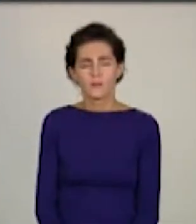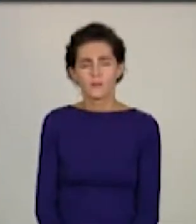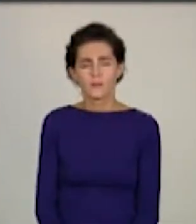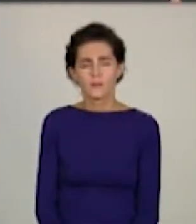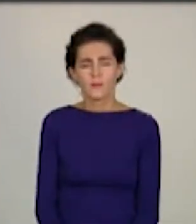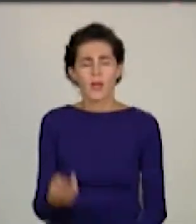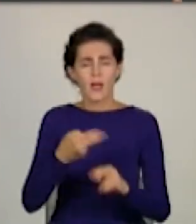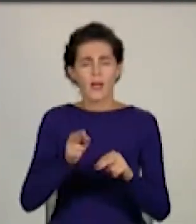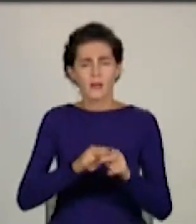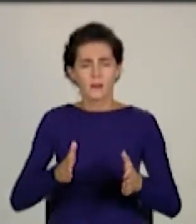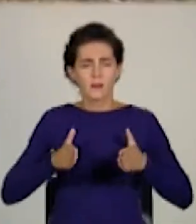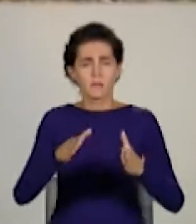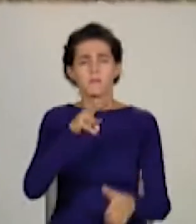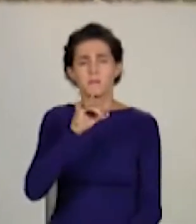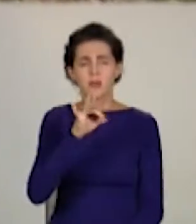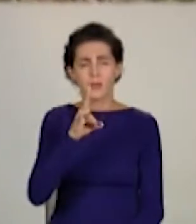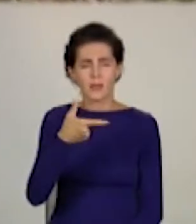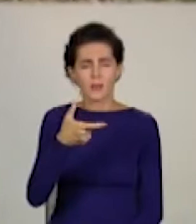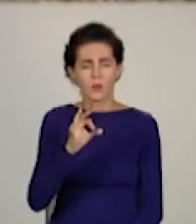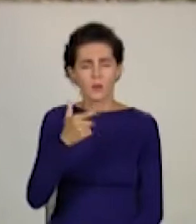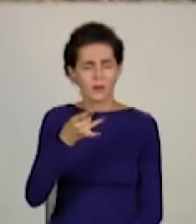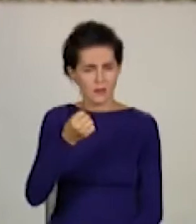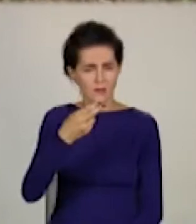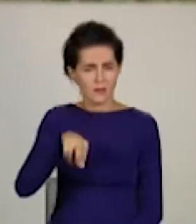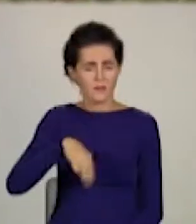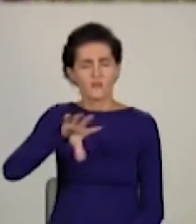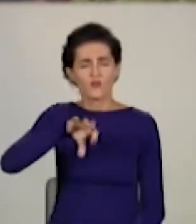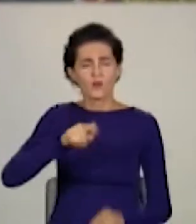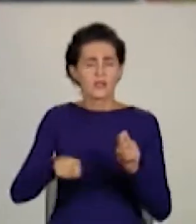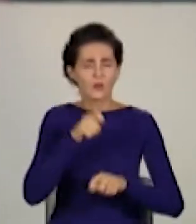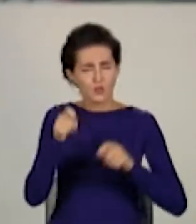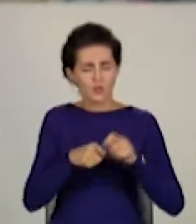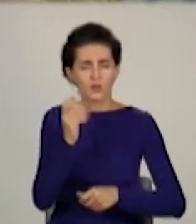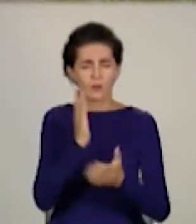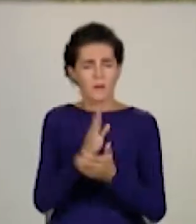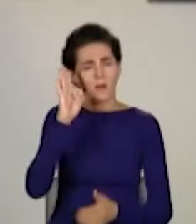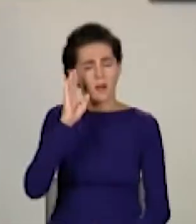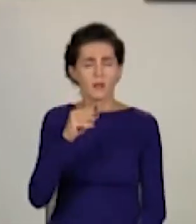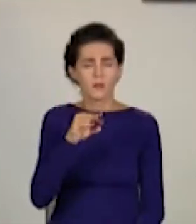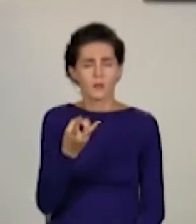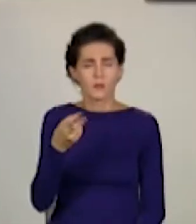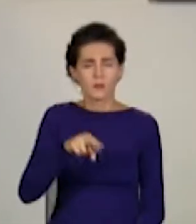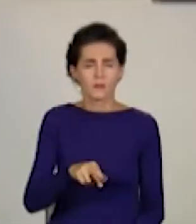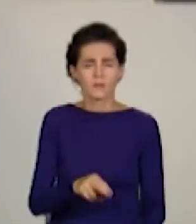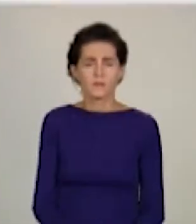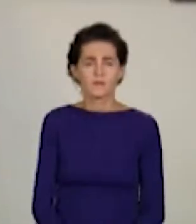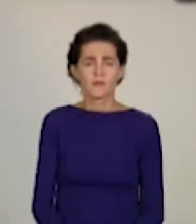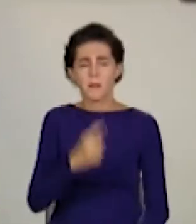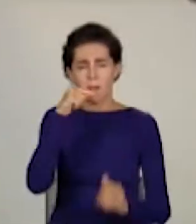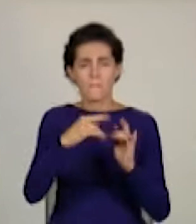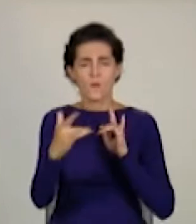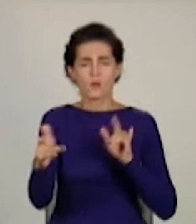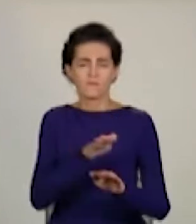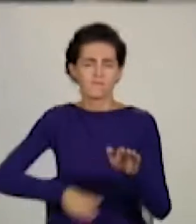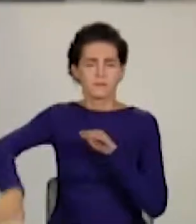Це вже траса на Мирноград. Під час рейду зупиняють не всіх, лише порушників, серед них і пан Анатолій. Обгон на мосту. Він у вас